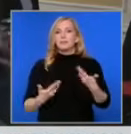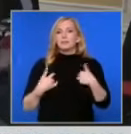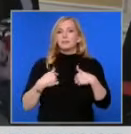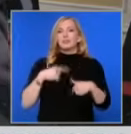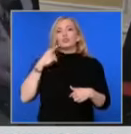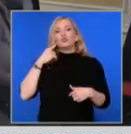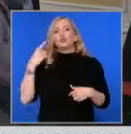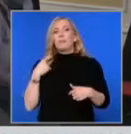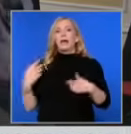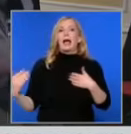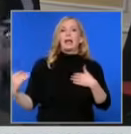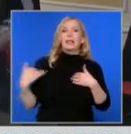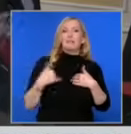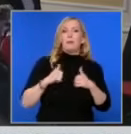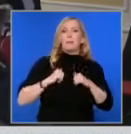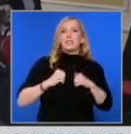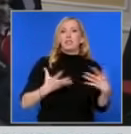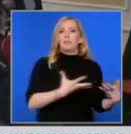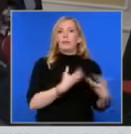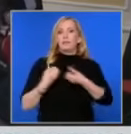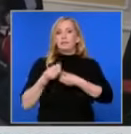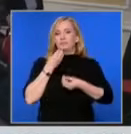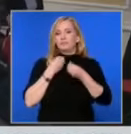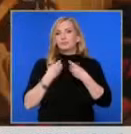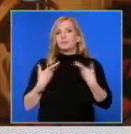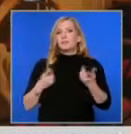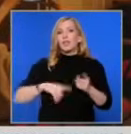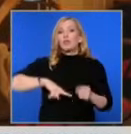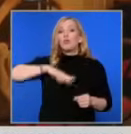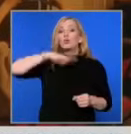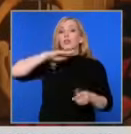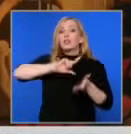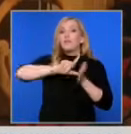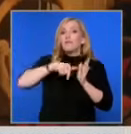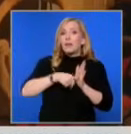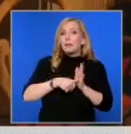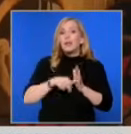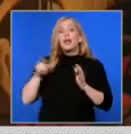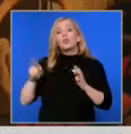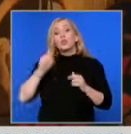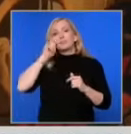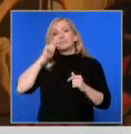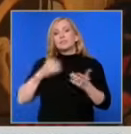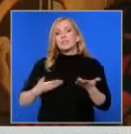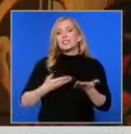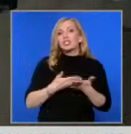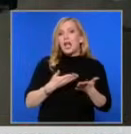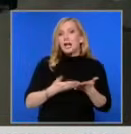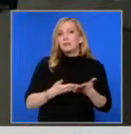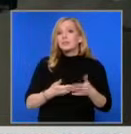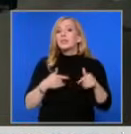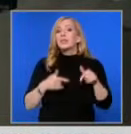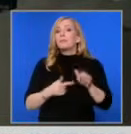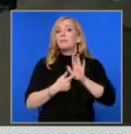защото чувам как идват да ги събират. Алексей Навални използва жалбите си и като инструмент за противопоставяне на властите,